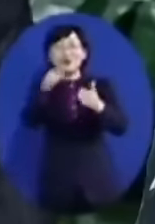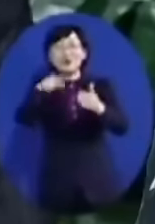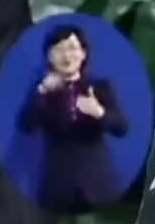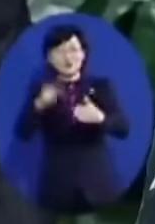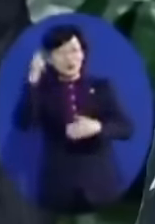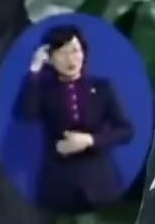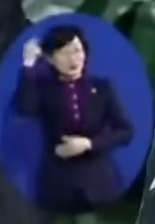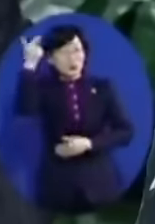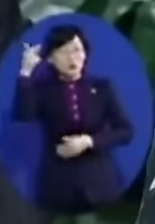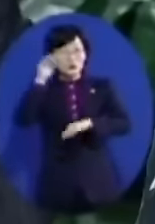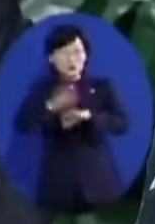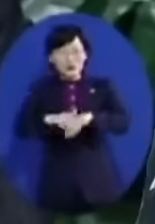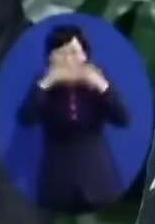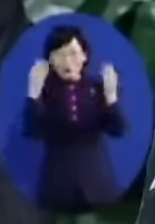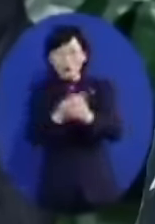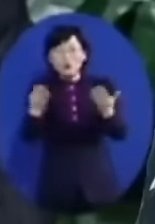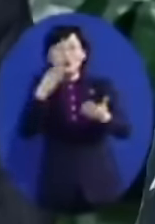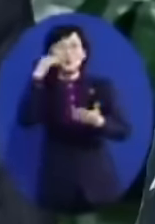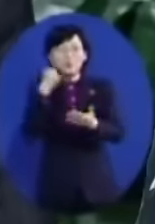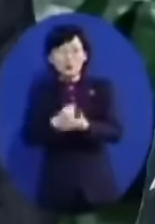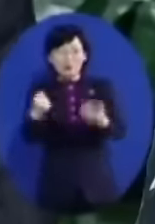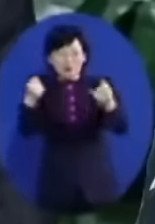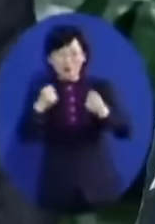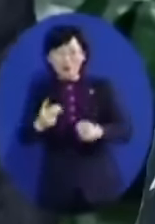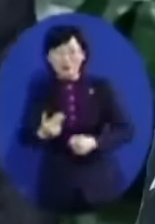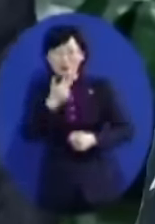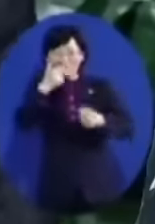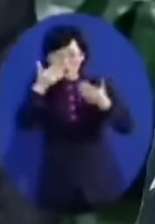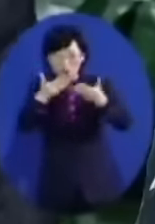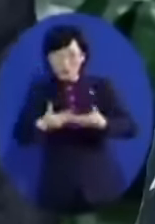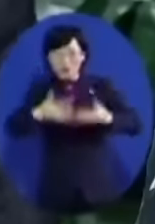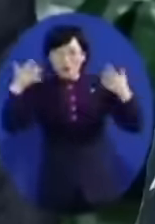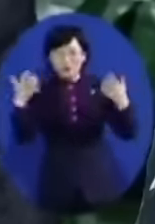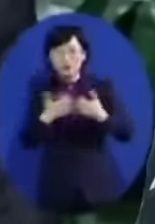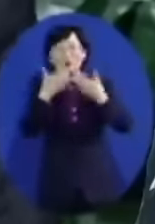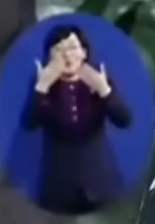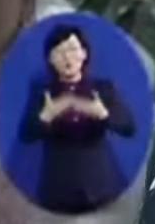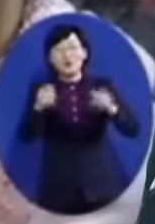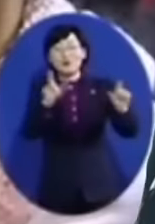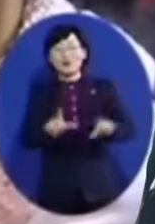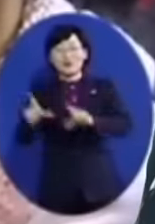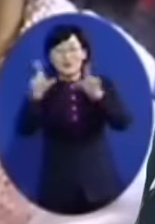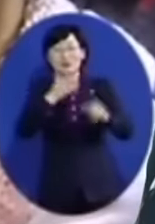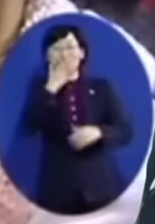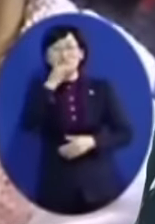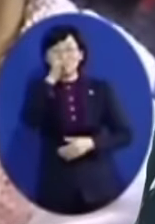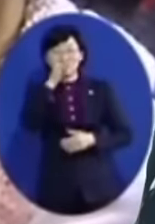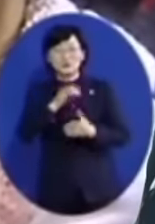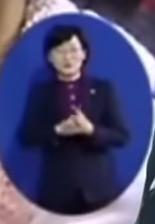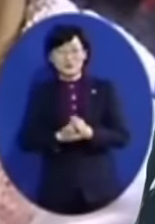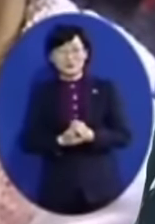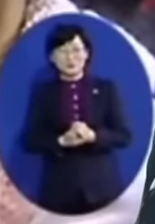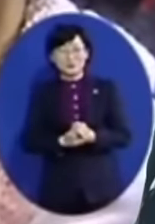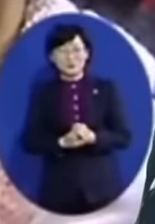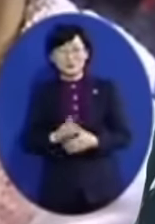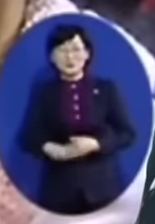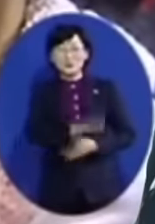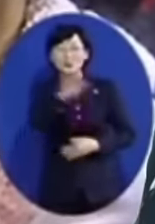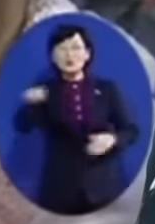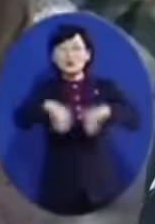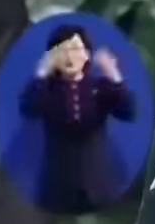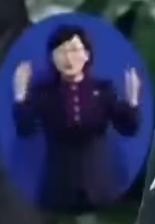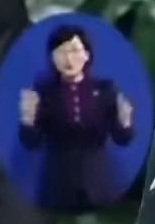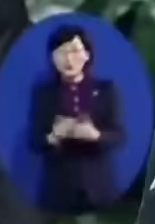잘된 값이 범사에 잘되며 강건하고 생명을 얻되 풍성히 얻으며 살아갈 수가 있는 것입니다. 우리는 모두 다